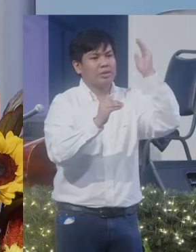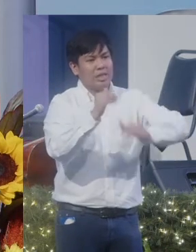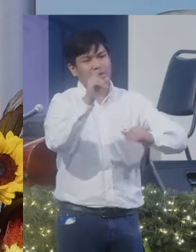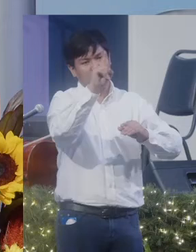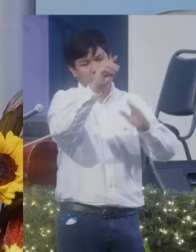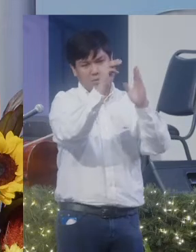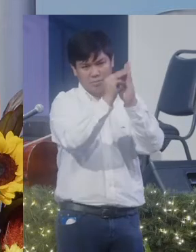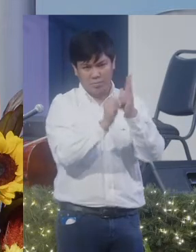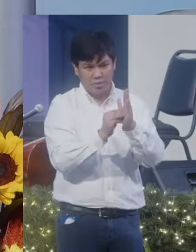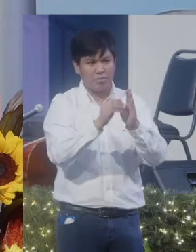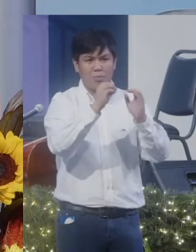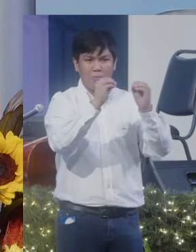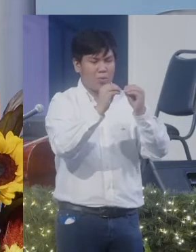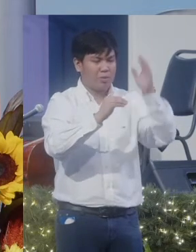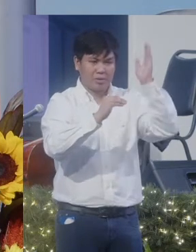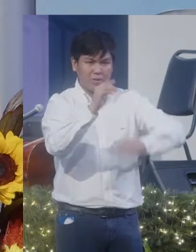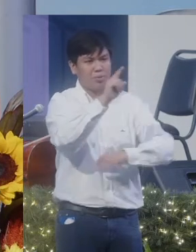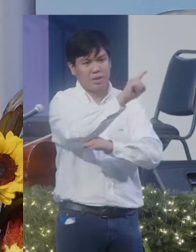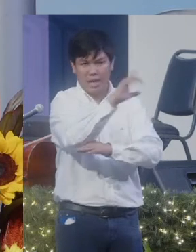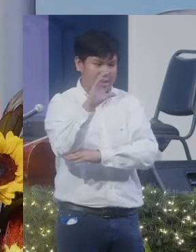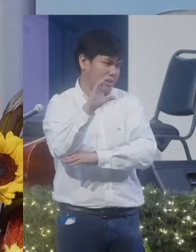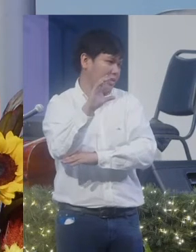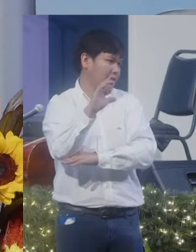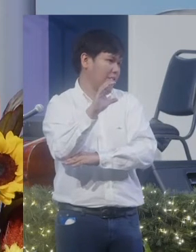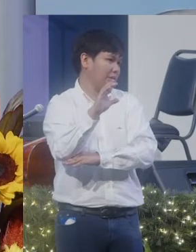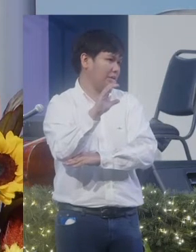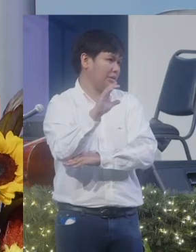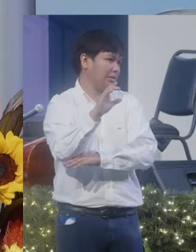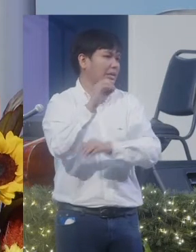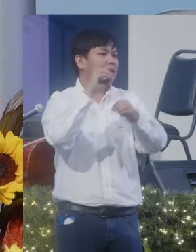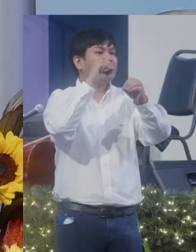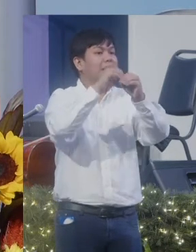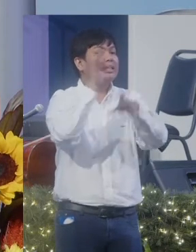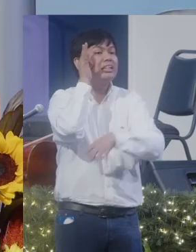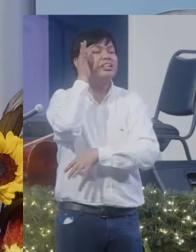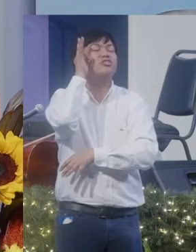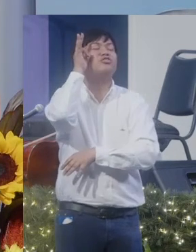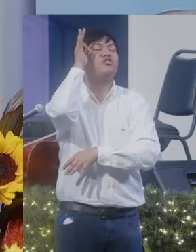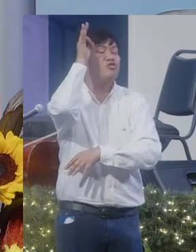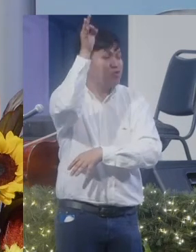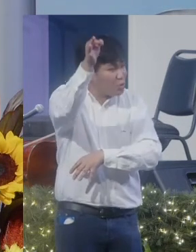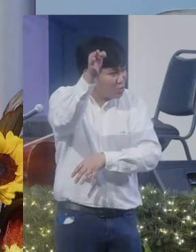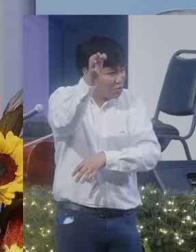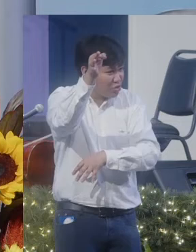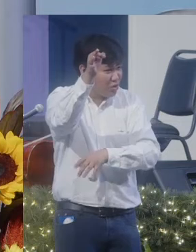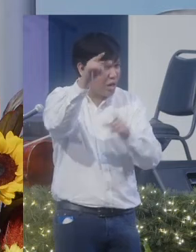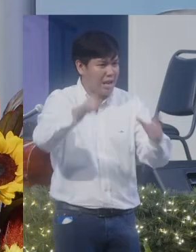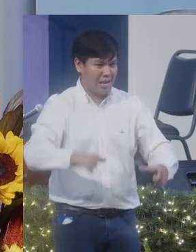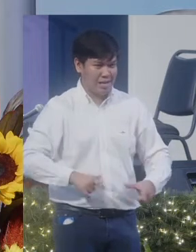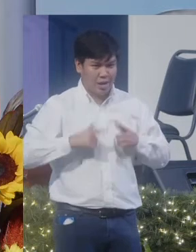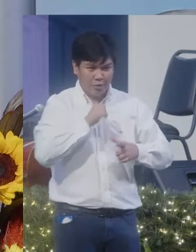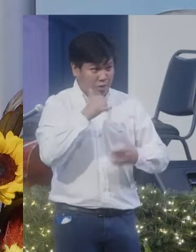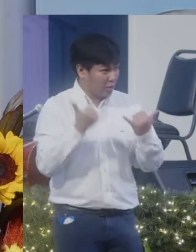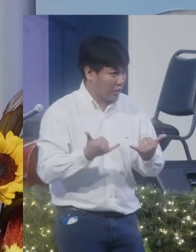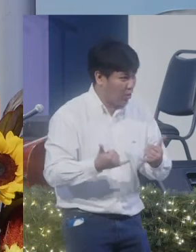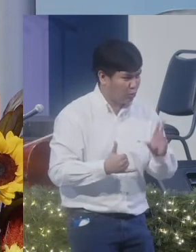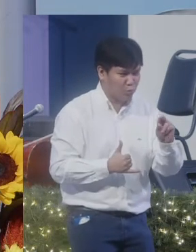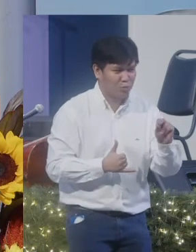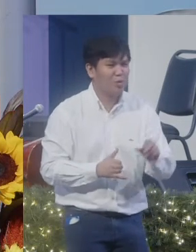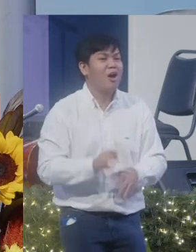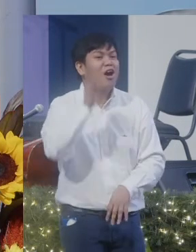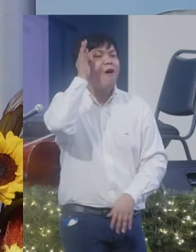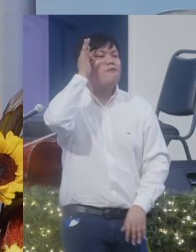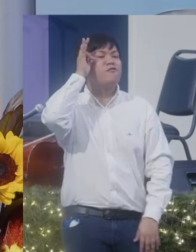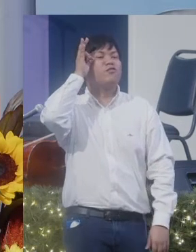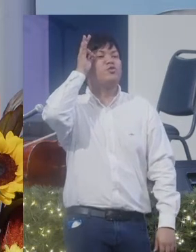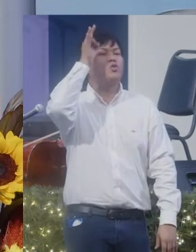life." Sa buhay na ito, yung iiwan ng pamilya nila, bibigyan kayo ng mas malaking pamilya.